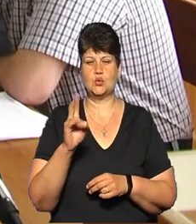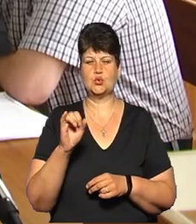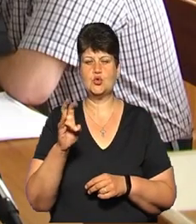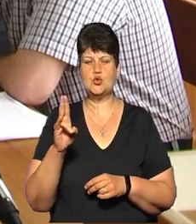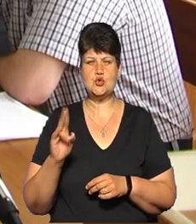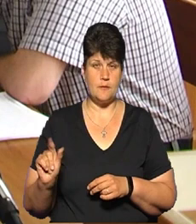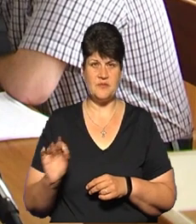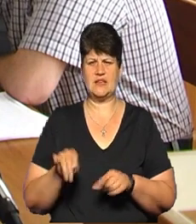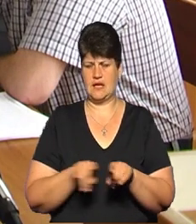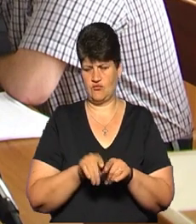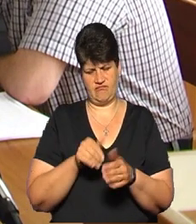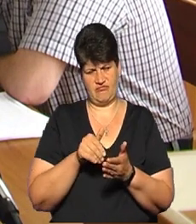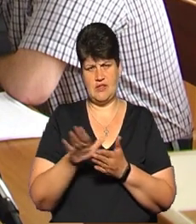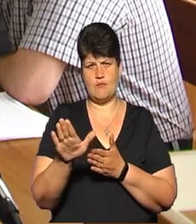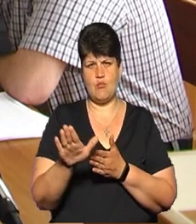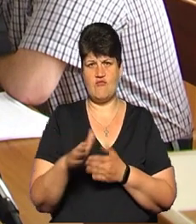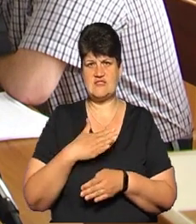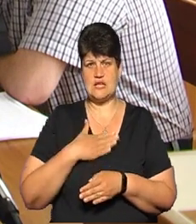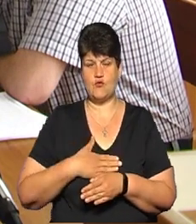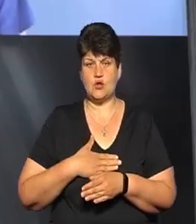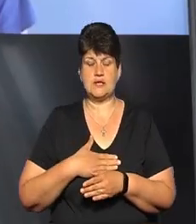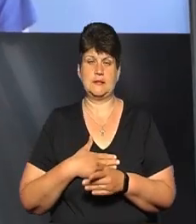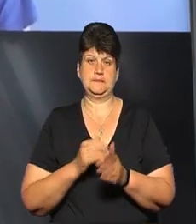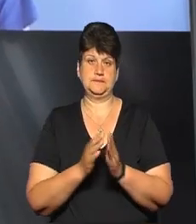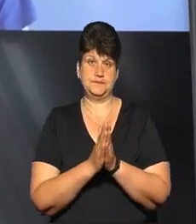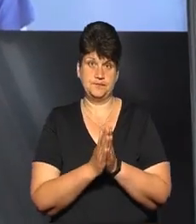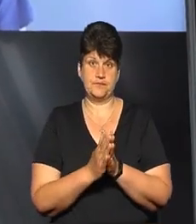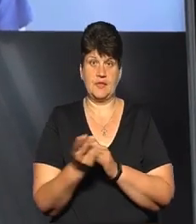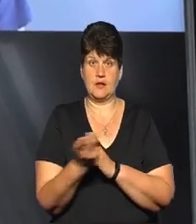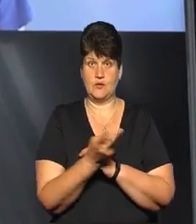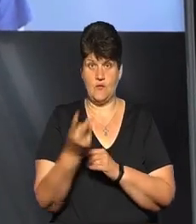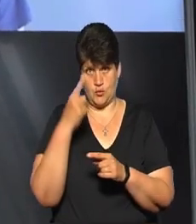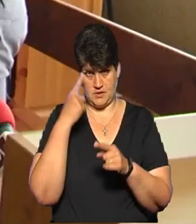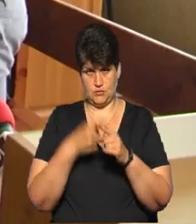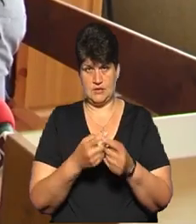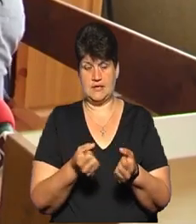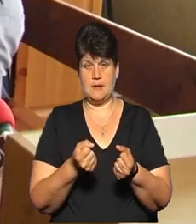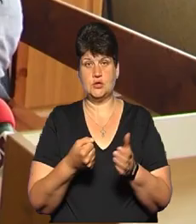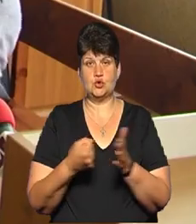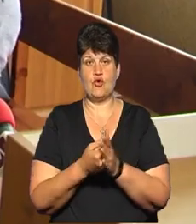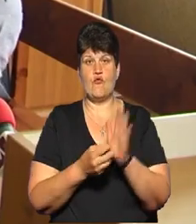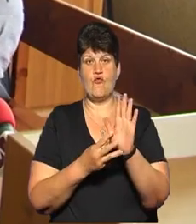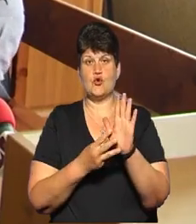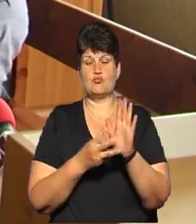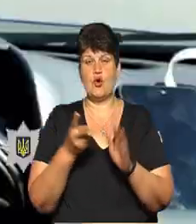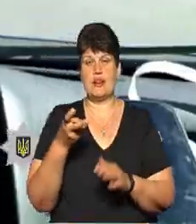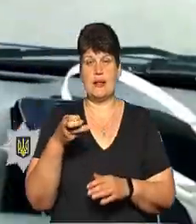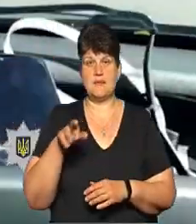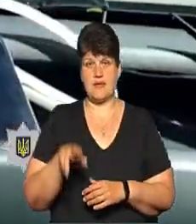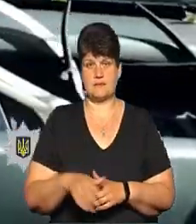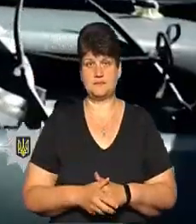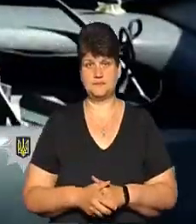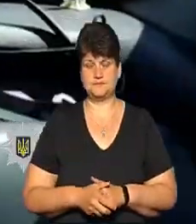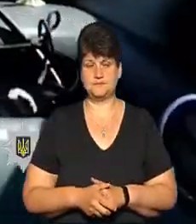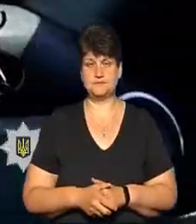також відмовив у задоволенні цього клопотання. Під вартою обидвох братів триматимуть до 8 липня, розповіла Ірина Цісар.